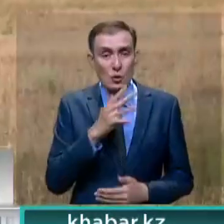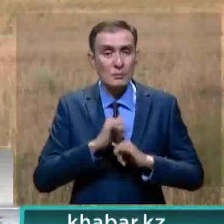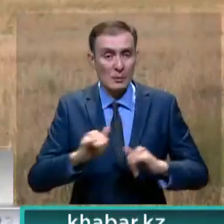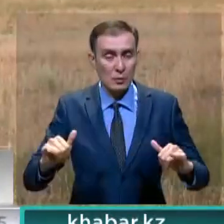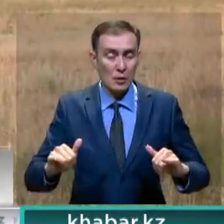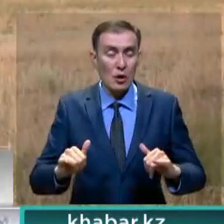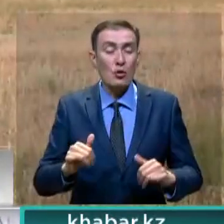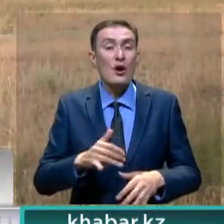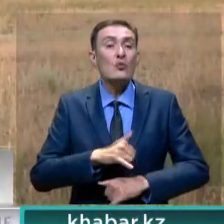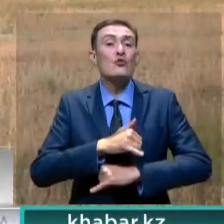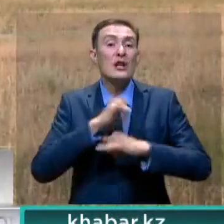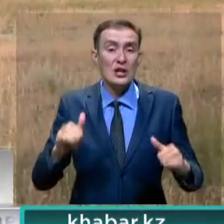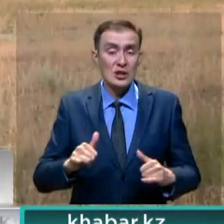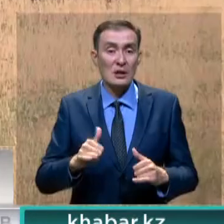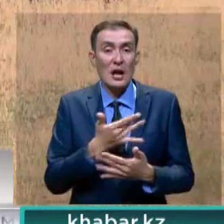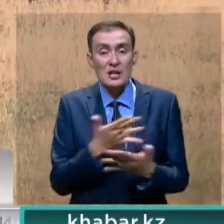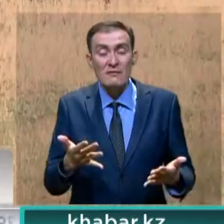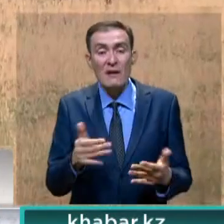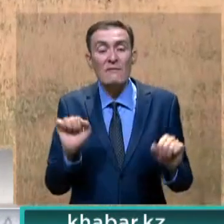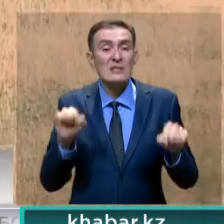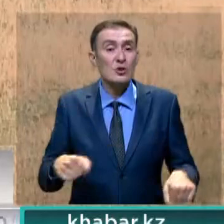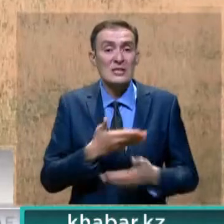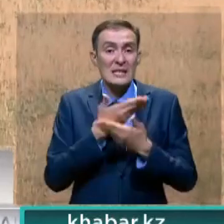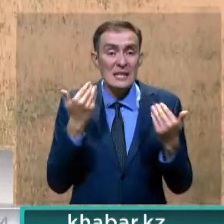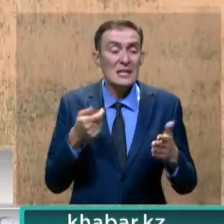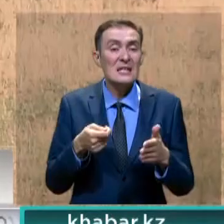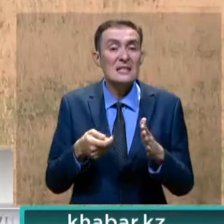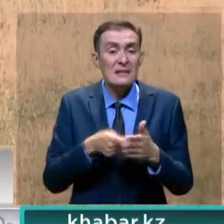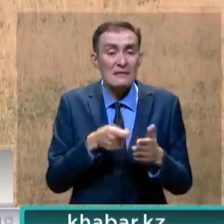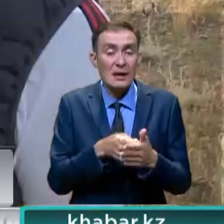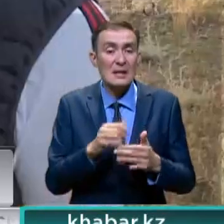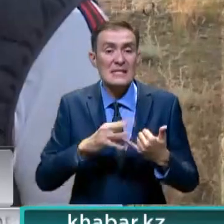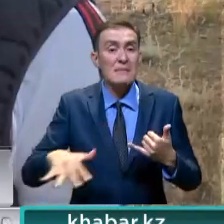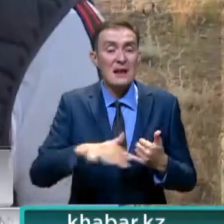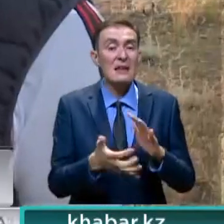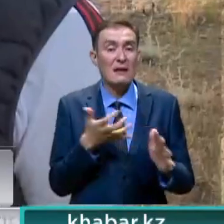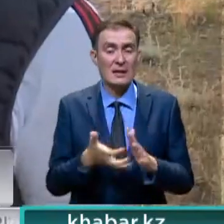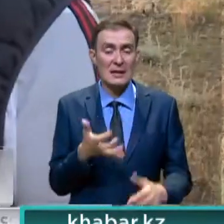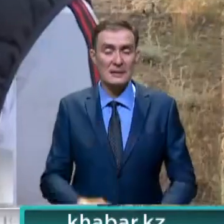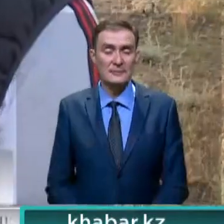приплод. Но вот расшириться и увеличить поголовье нет возможности из-за дефицита выпасных земель.